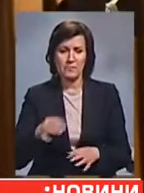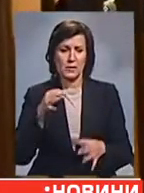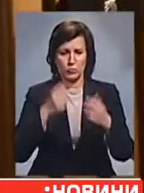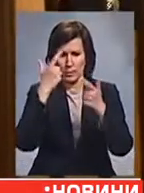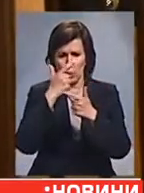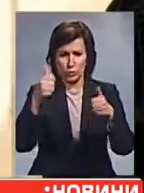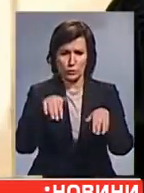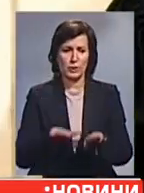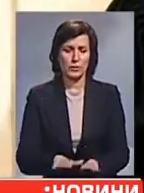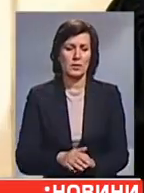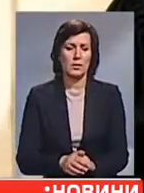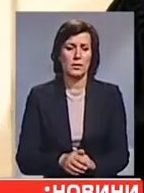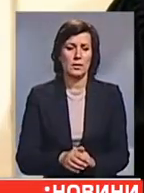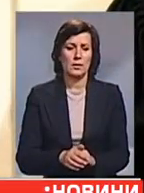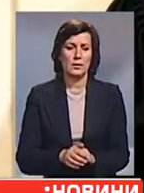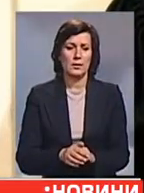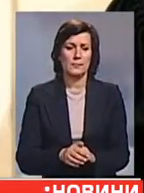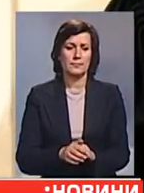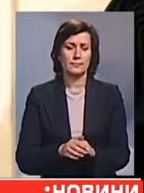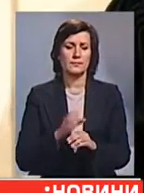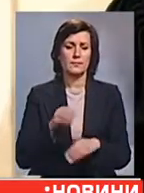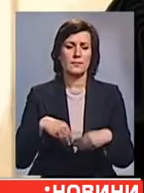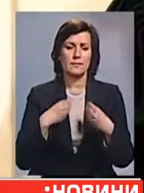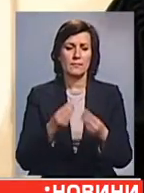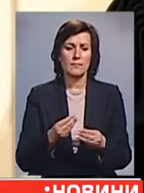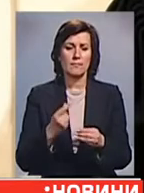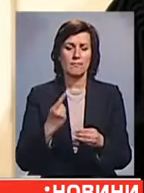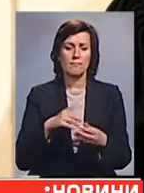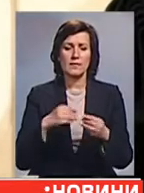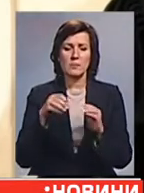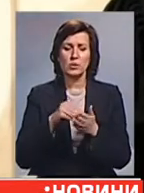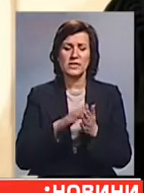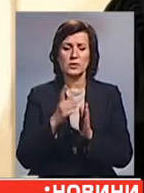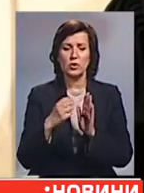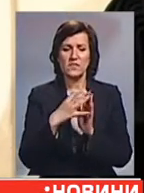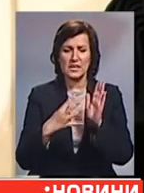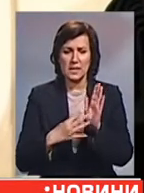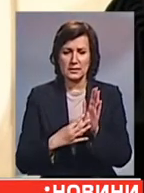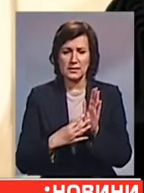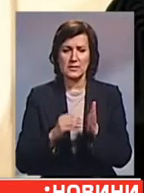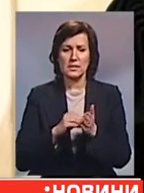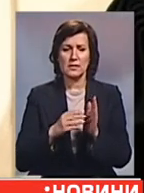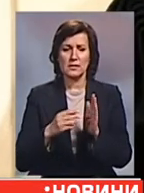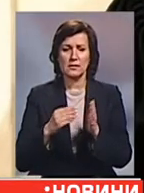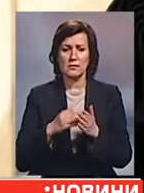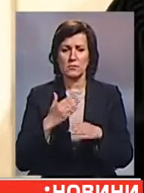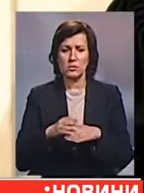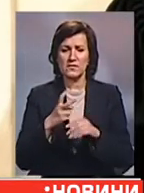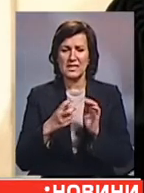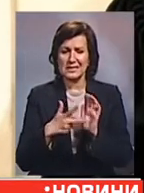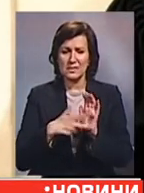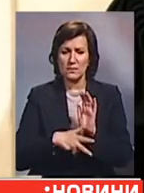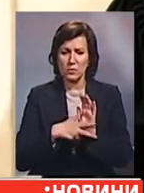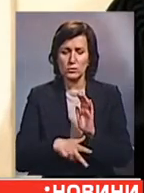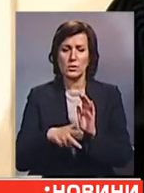виголошує рішення. Вважати засудженого Слюсарчука за частиною 1 статті 119, статті 138, частиною 2 статті 190,